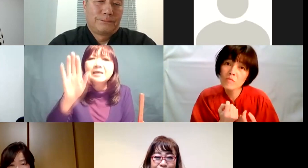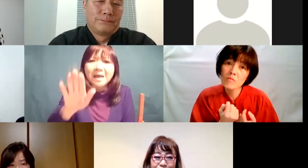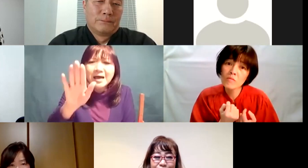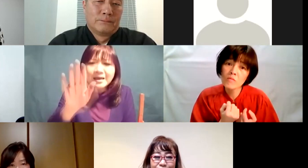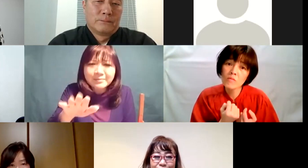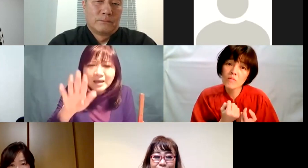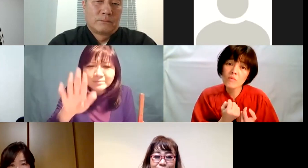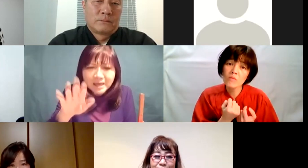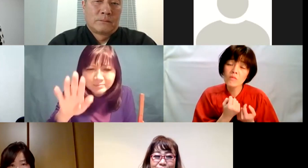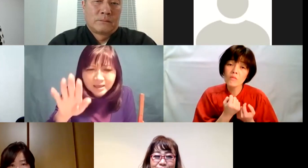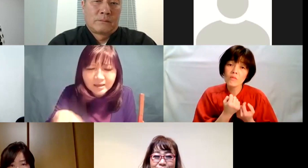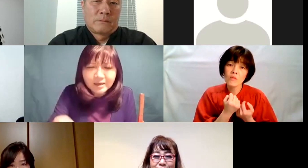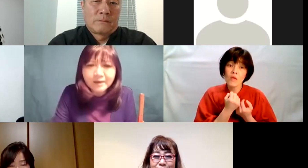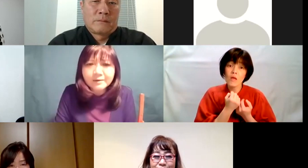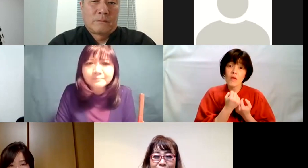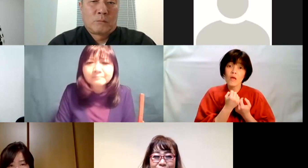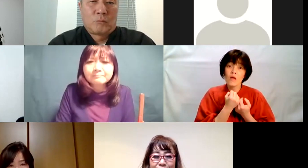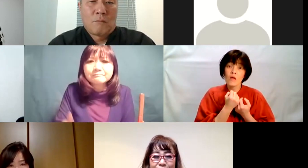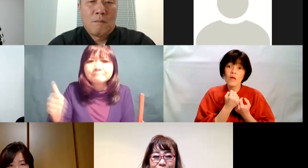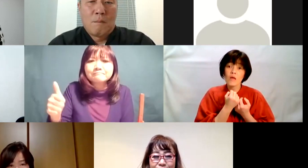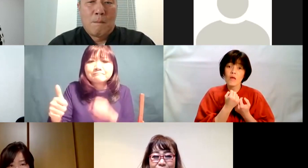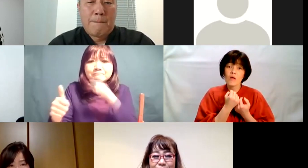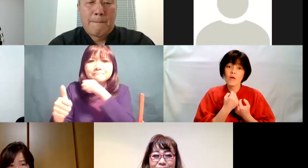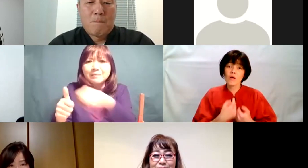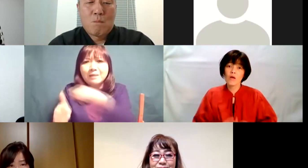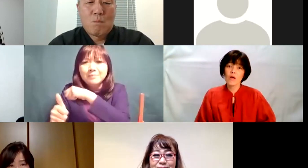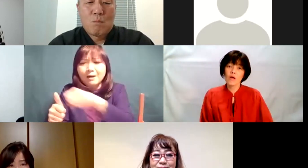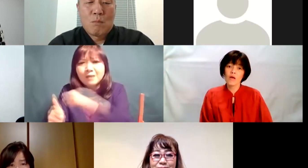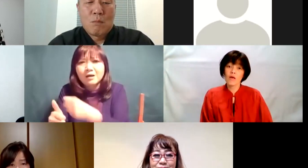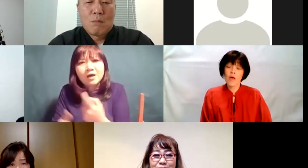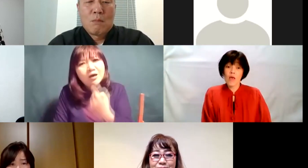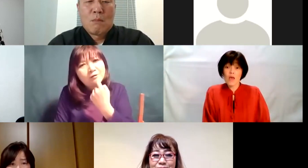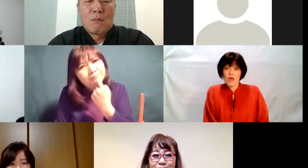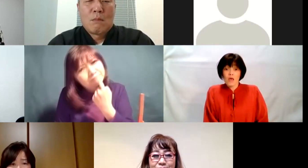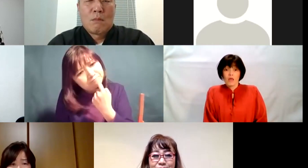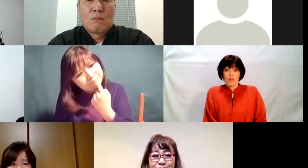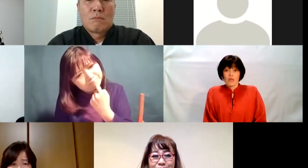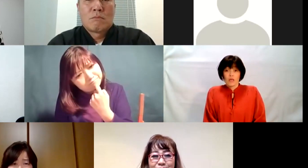むしろ DV 妻やったかな。